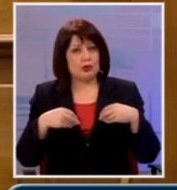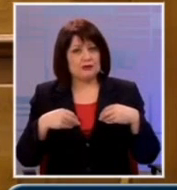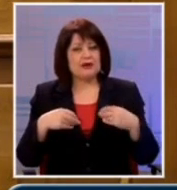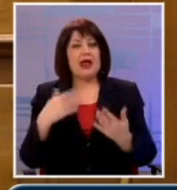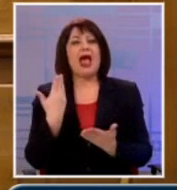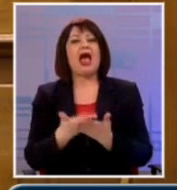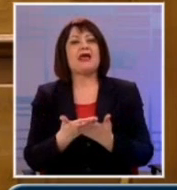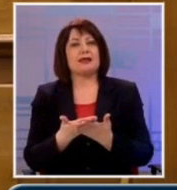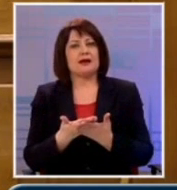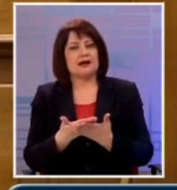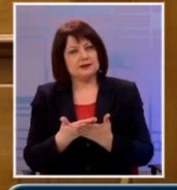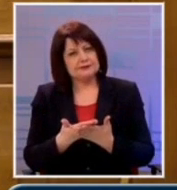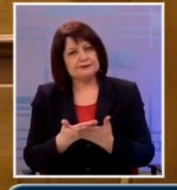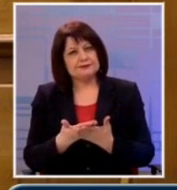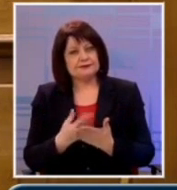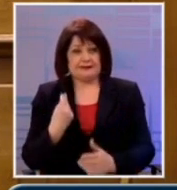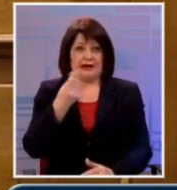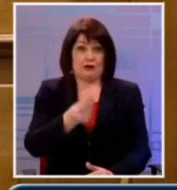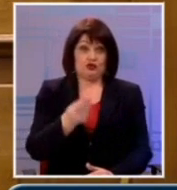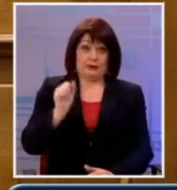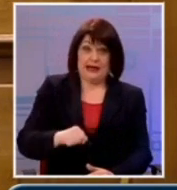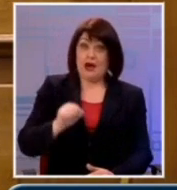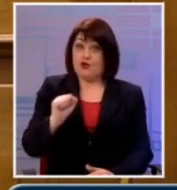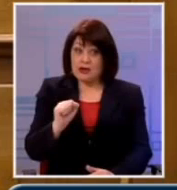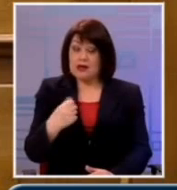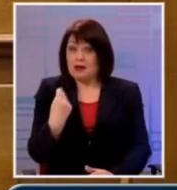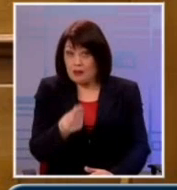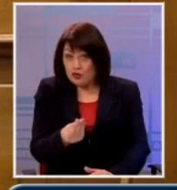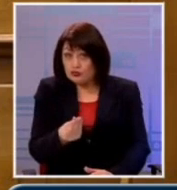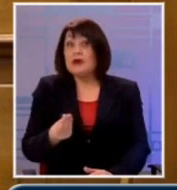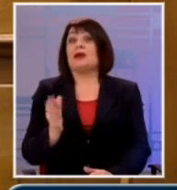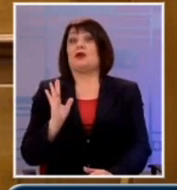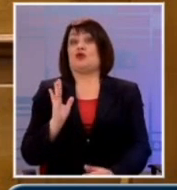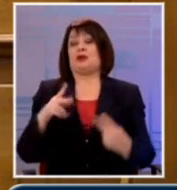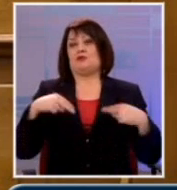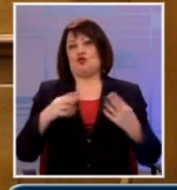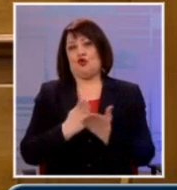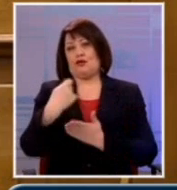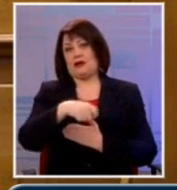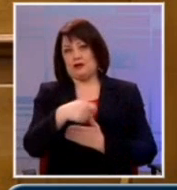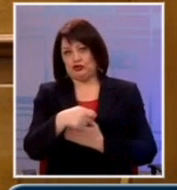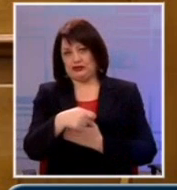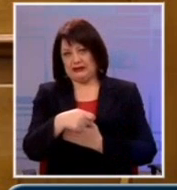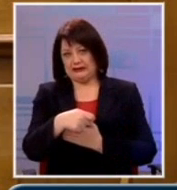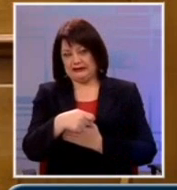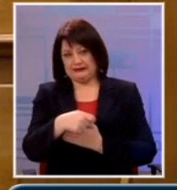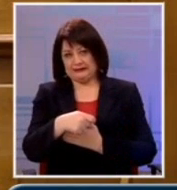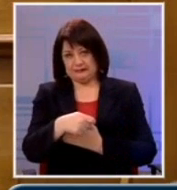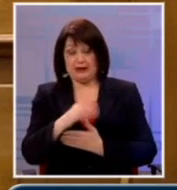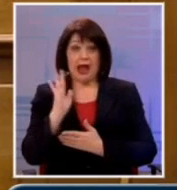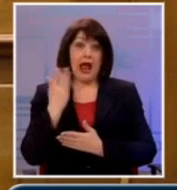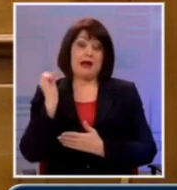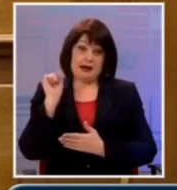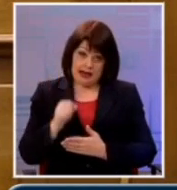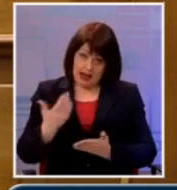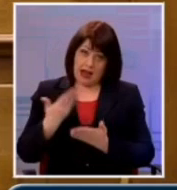άδεια, η χορήγηση μη της άδειας του Υπουργού και ιδίως η θετική κρίση, μια